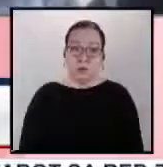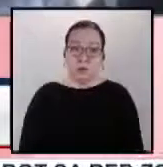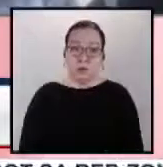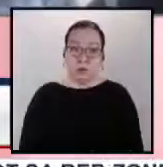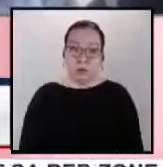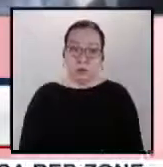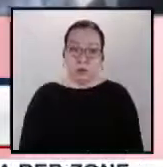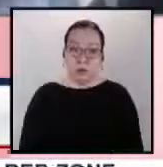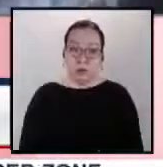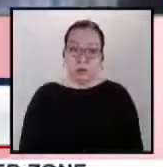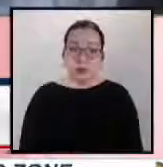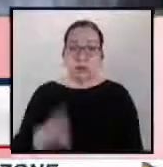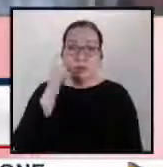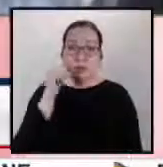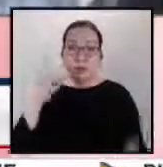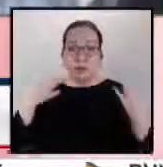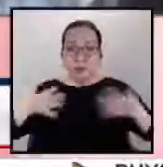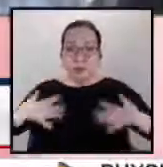parang duster.